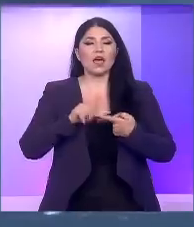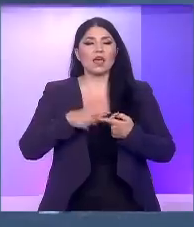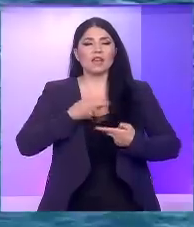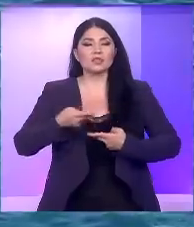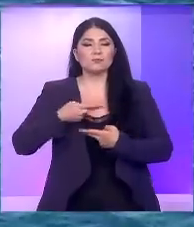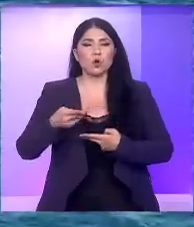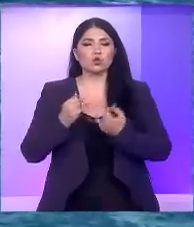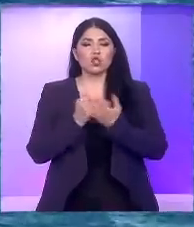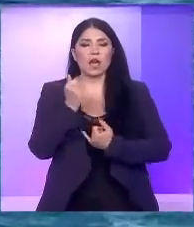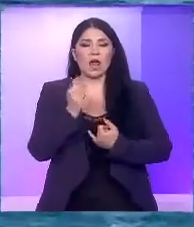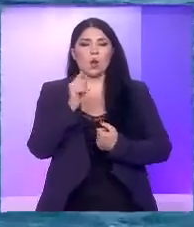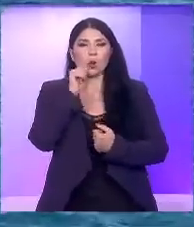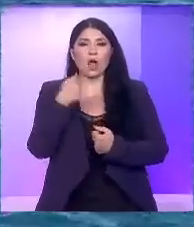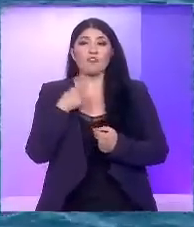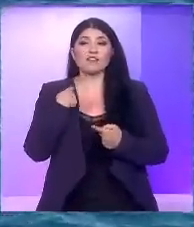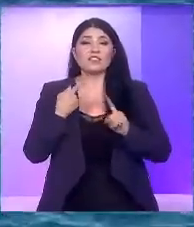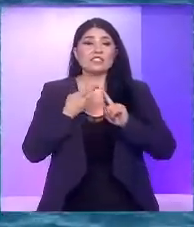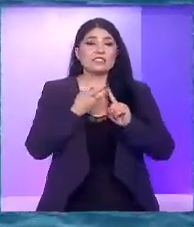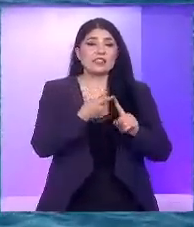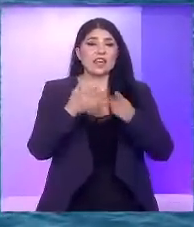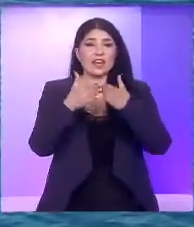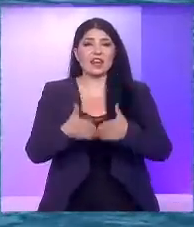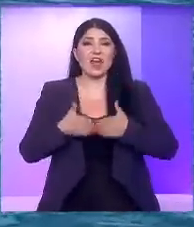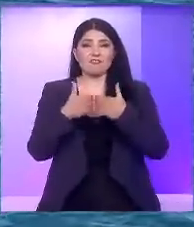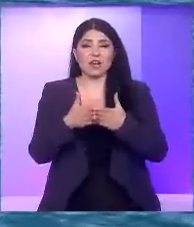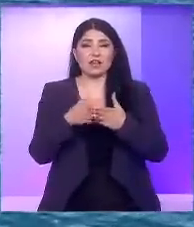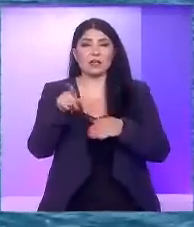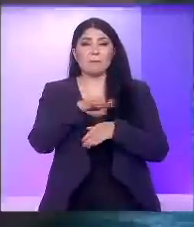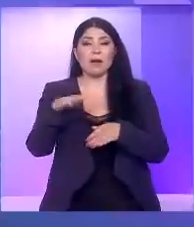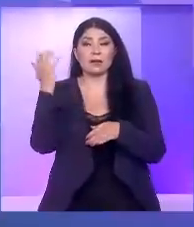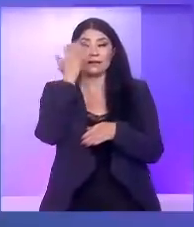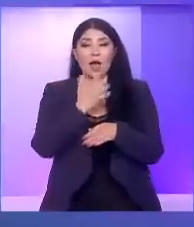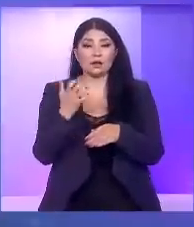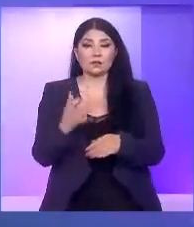amenințat că va considera drept ținte navele civile din Marea Neagră.